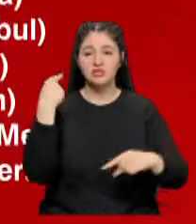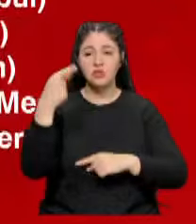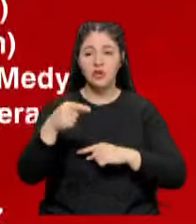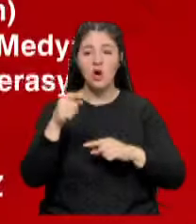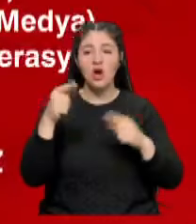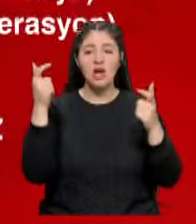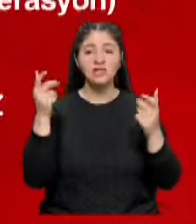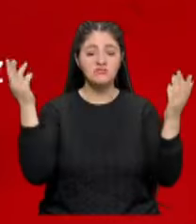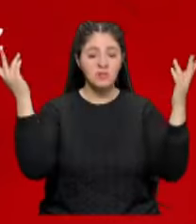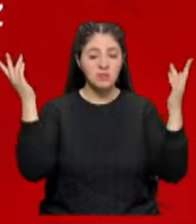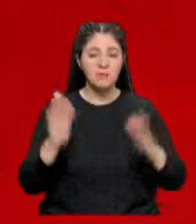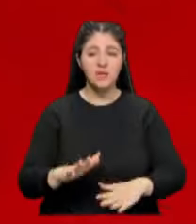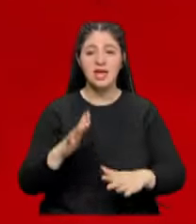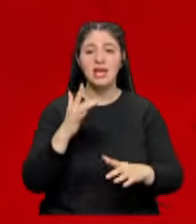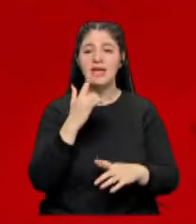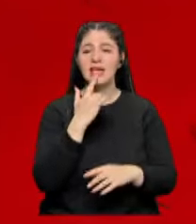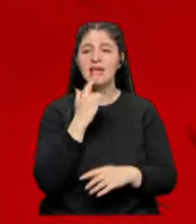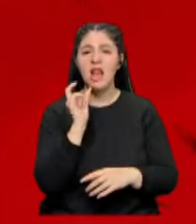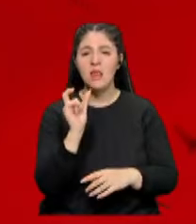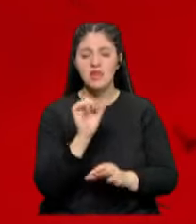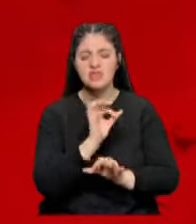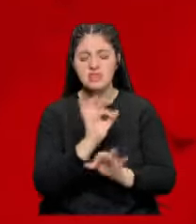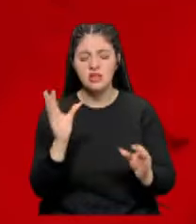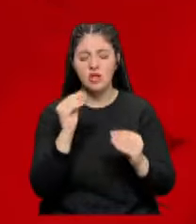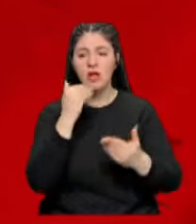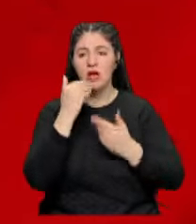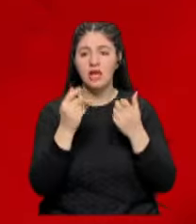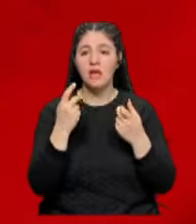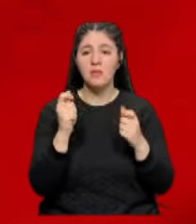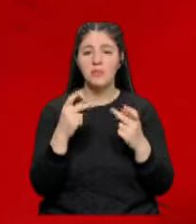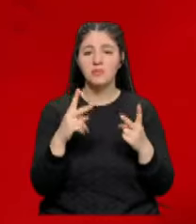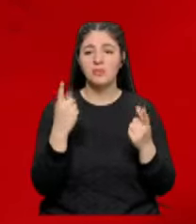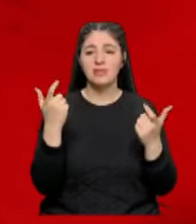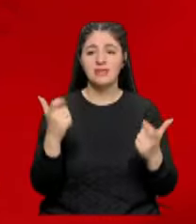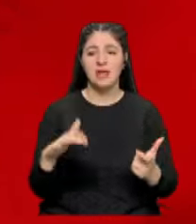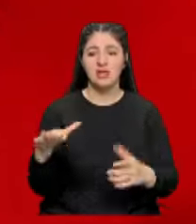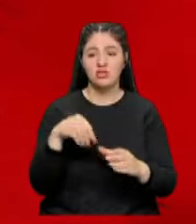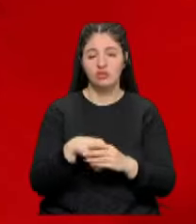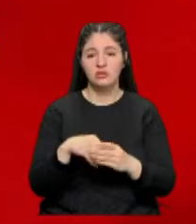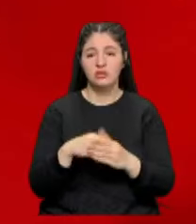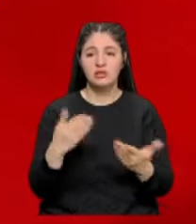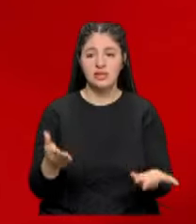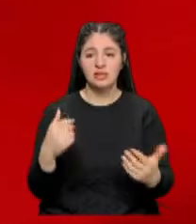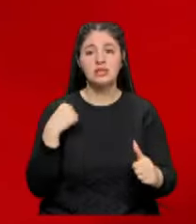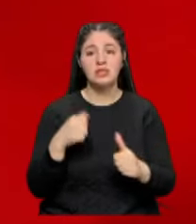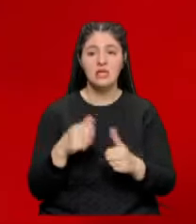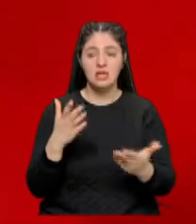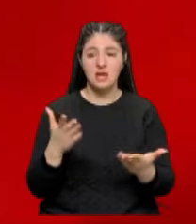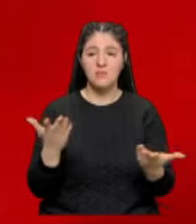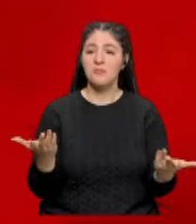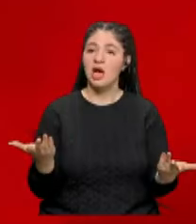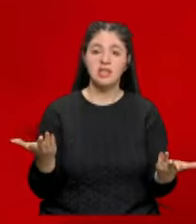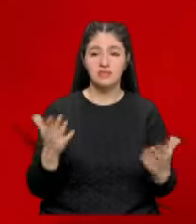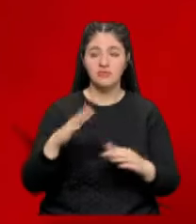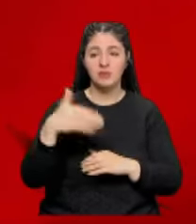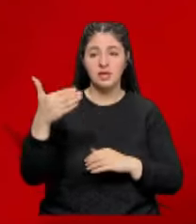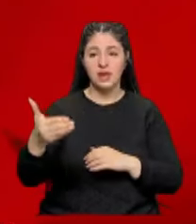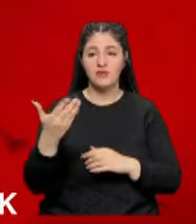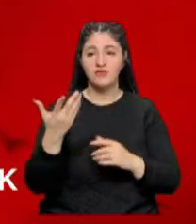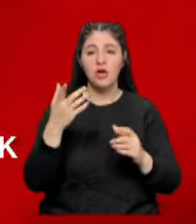o yerle bir kelimesini net olarak anlatabilecek bir mekanın içindeyiz. yine maalesef bir